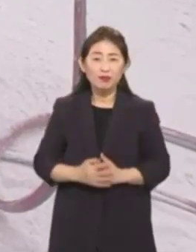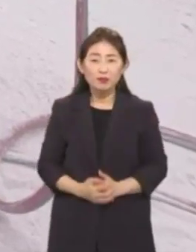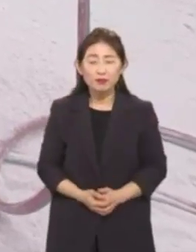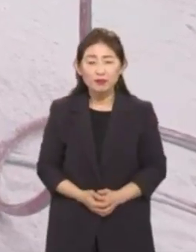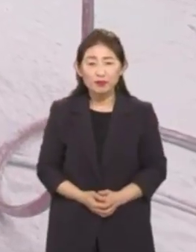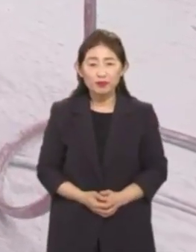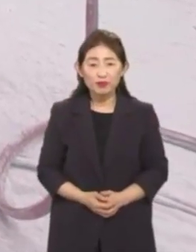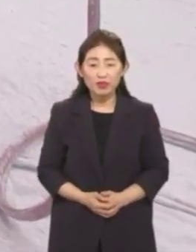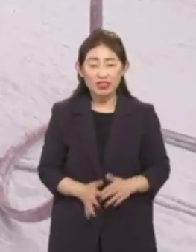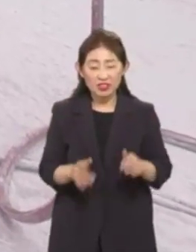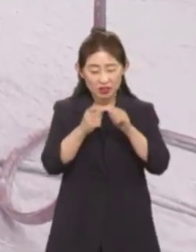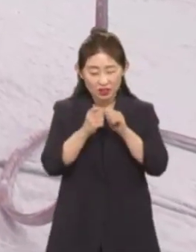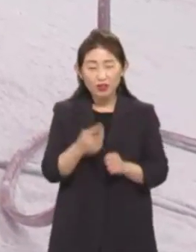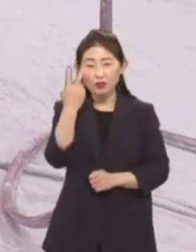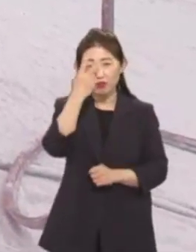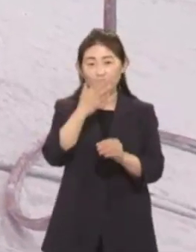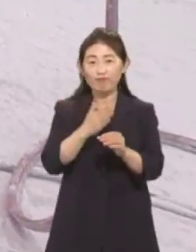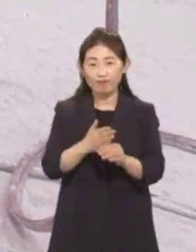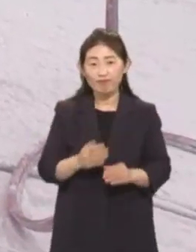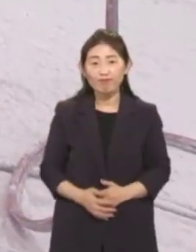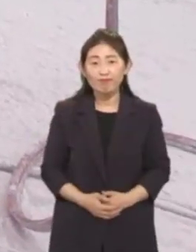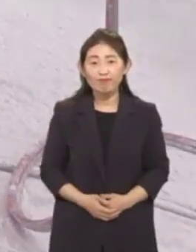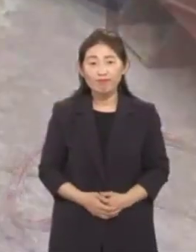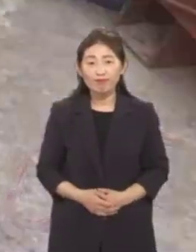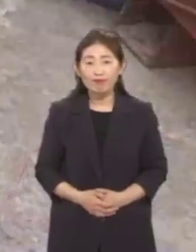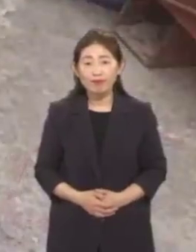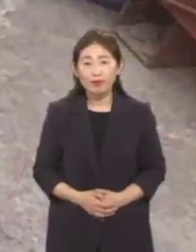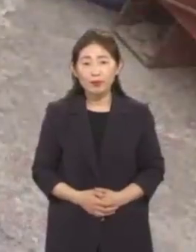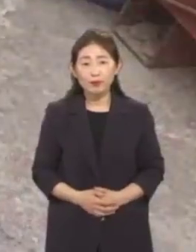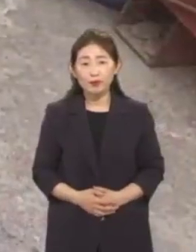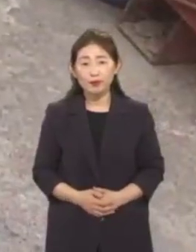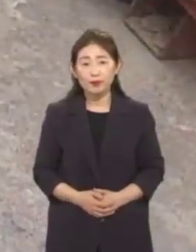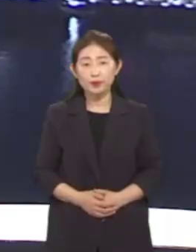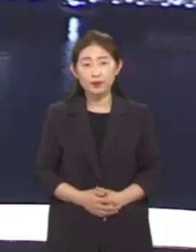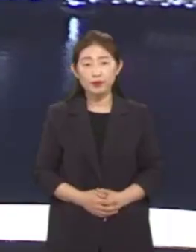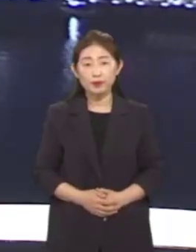붙은 것으로 보고 정확한 경위를 조사하고 있습니다.